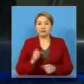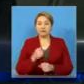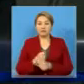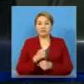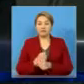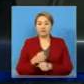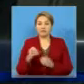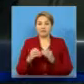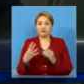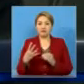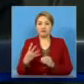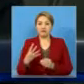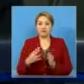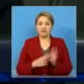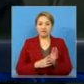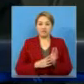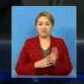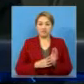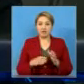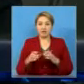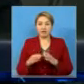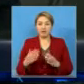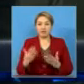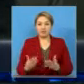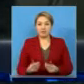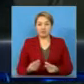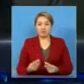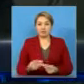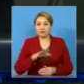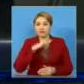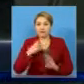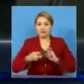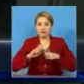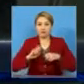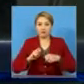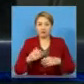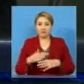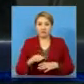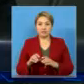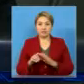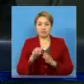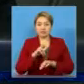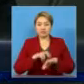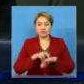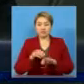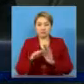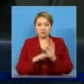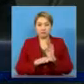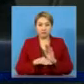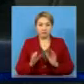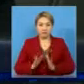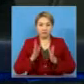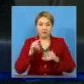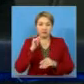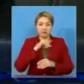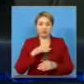отношении 19 объектов. Заднее многократное нарушение санитарных требований направлены в межрайонные экономические